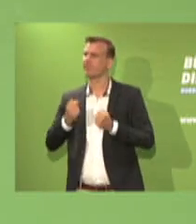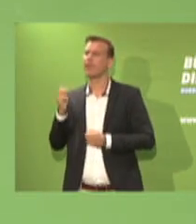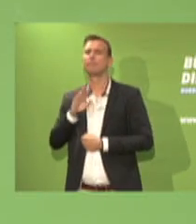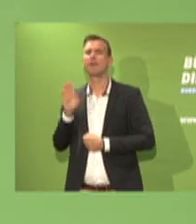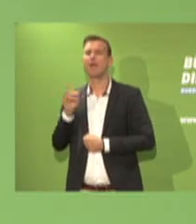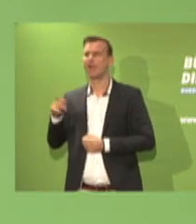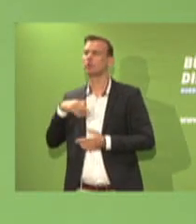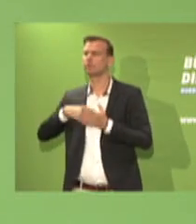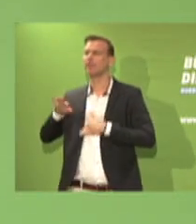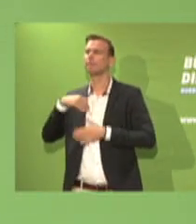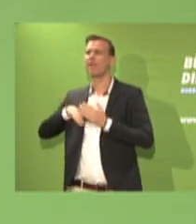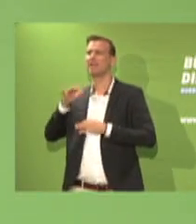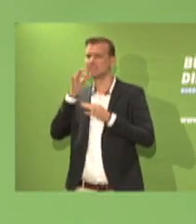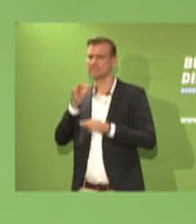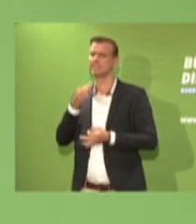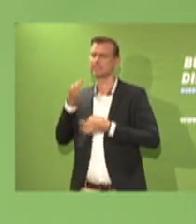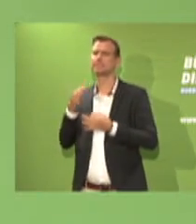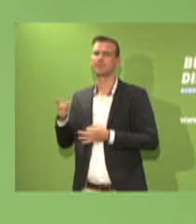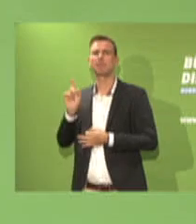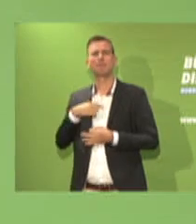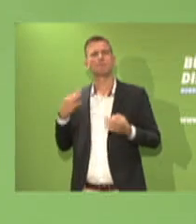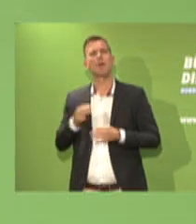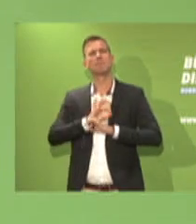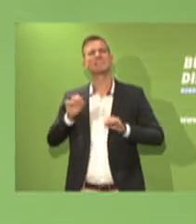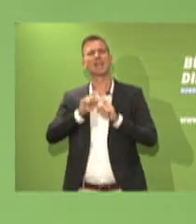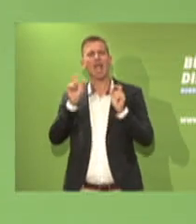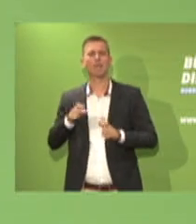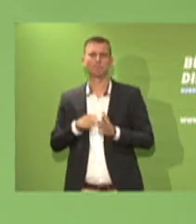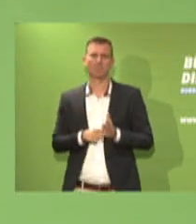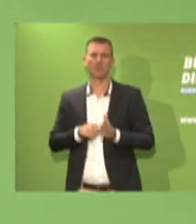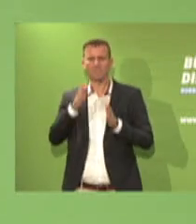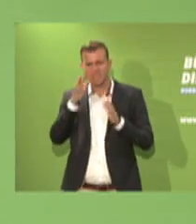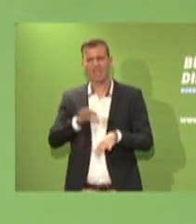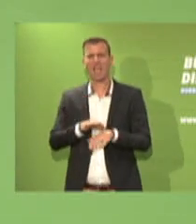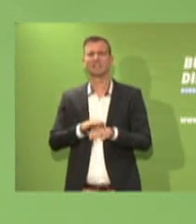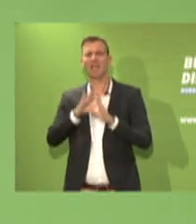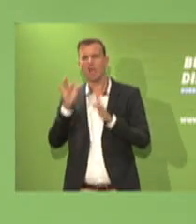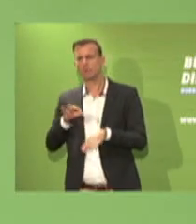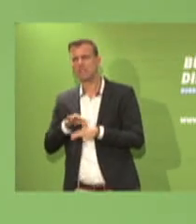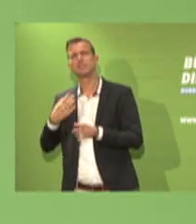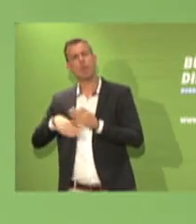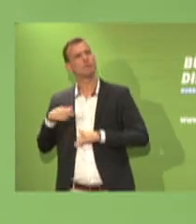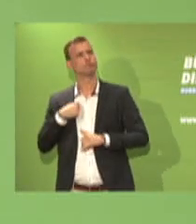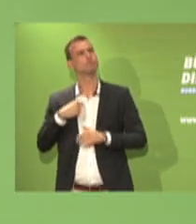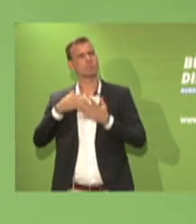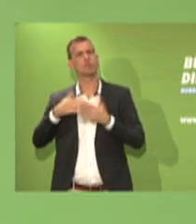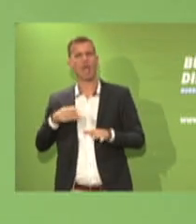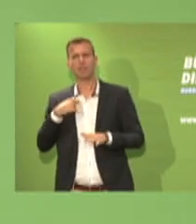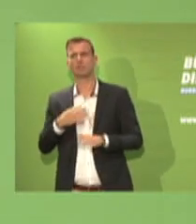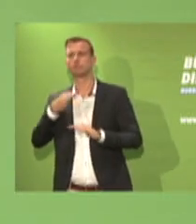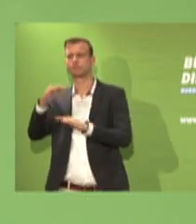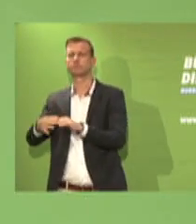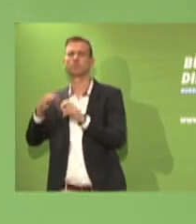eingehen. Wir brauchen aber bessere Rahmenbedingungen, damit eben auch Ärzte, vor allem Fachärzte, Hausärzte sich niederlassen, also zum Beispiel neue